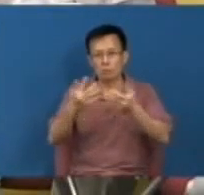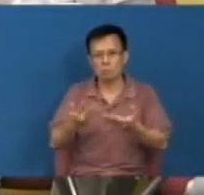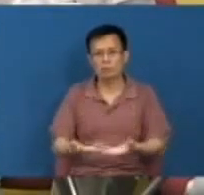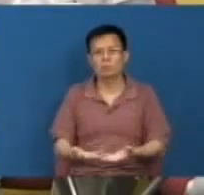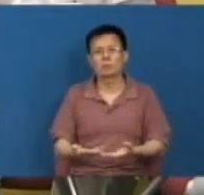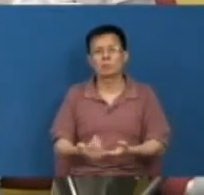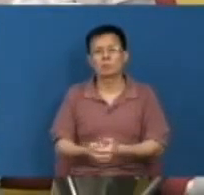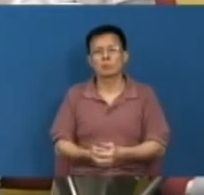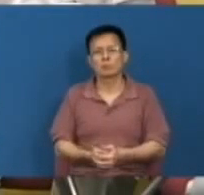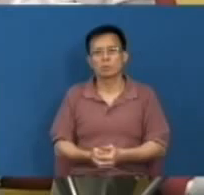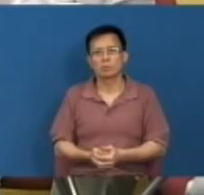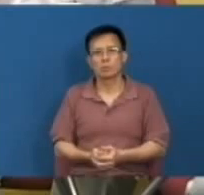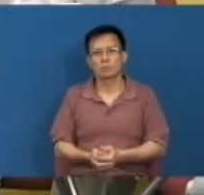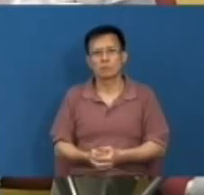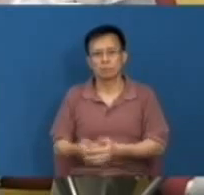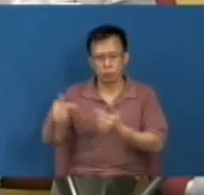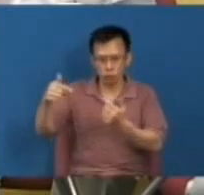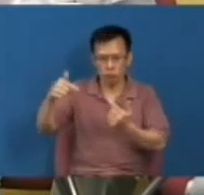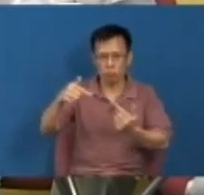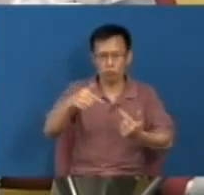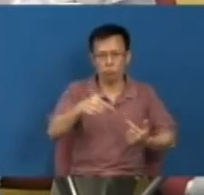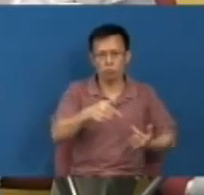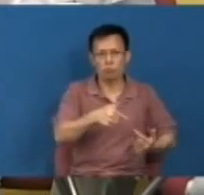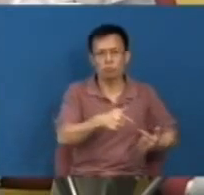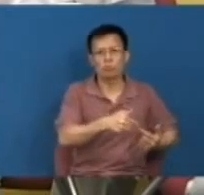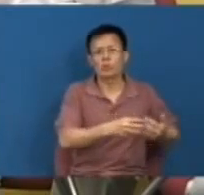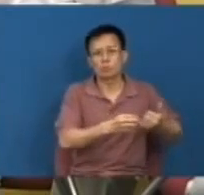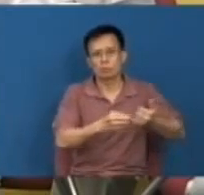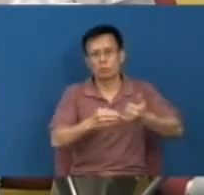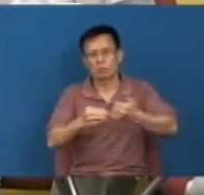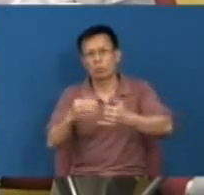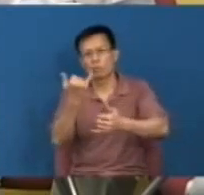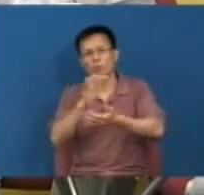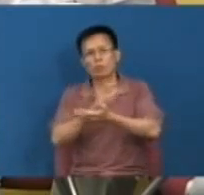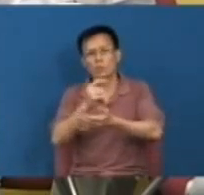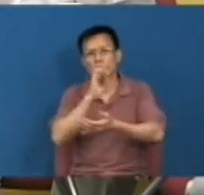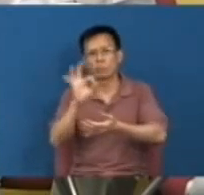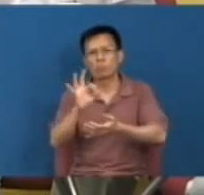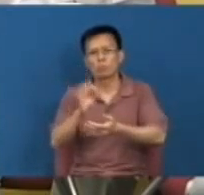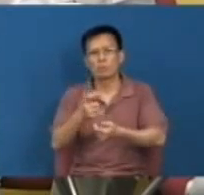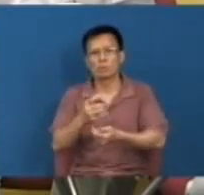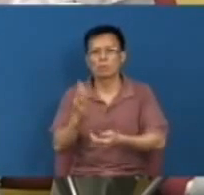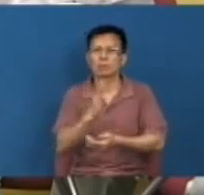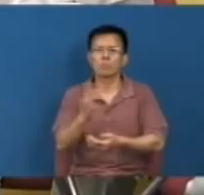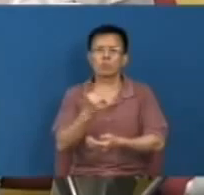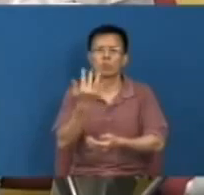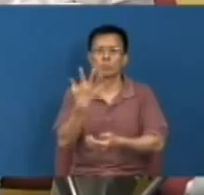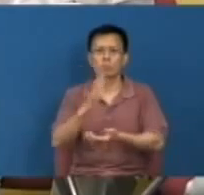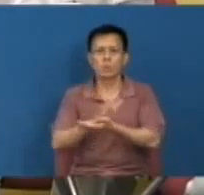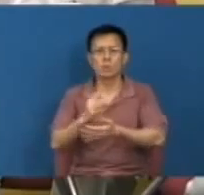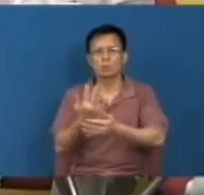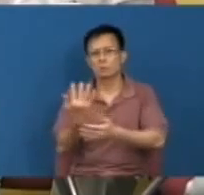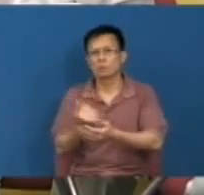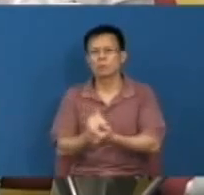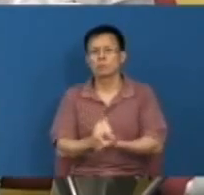咧就俾咗 即係連續咁樣係拖咗有成係 精神 有冇六年咁耐？ 差唔多啦，5年幾噶啦，精神